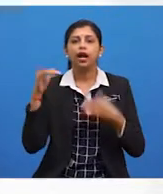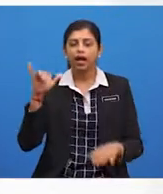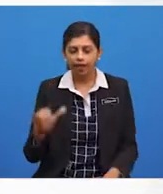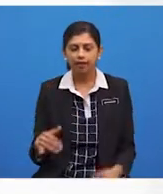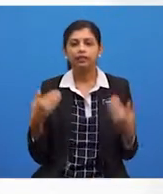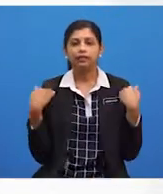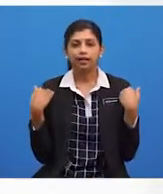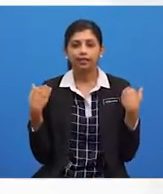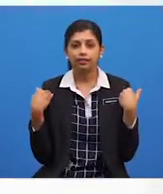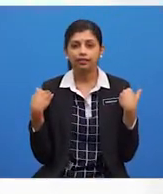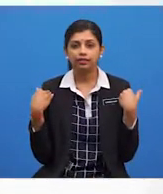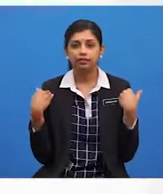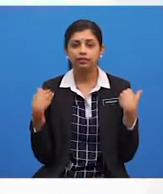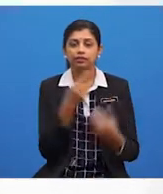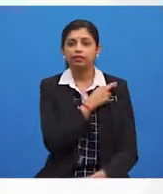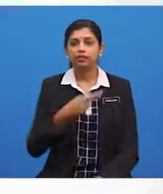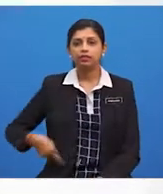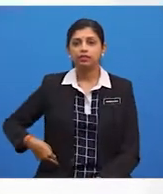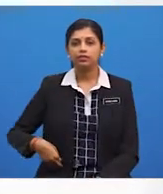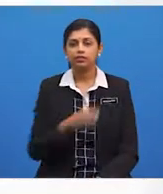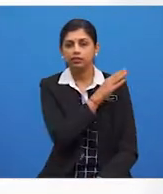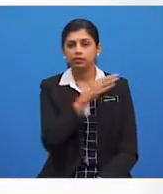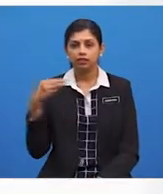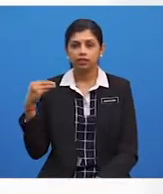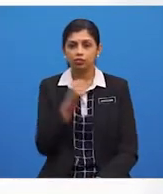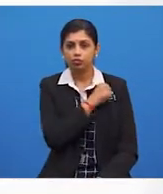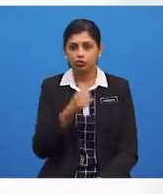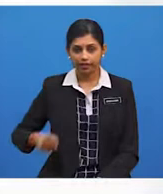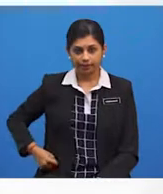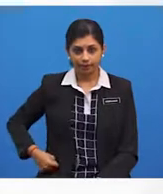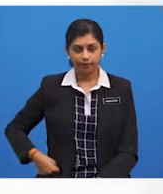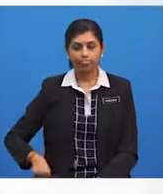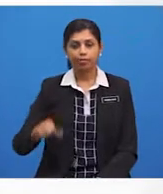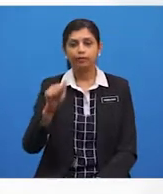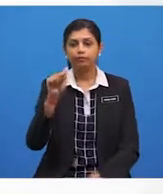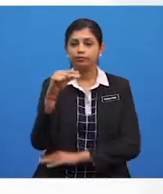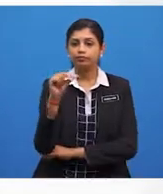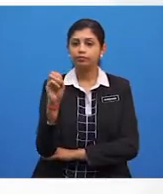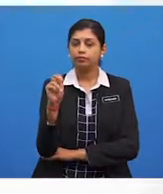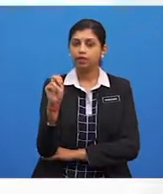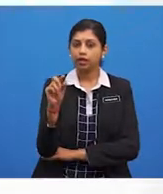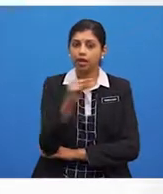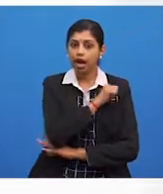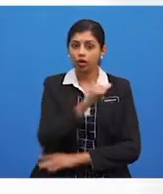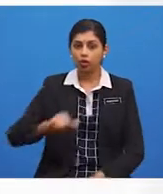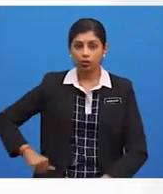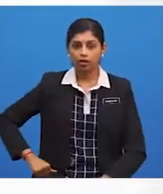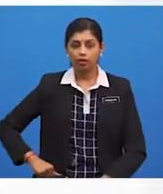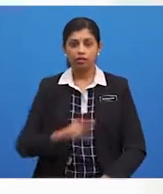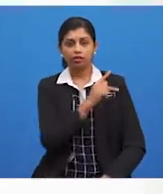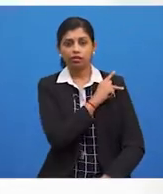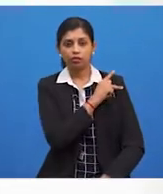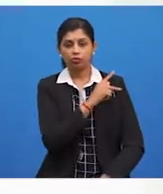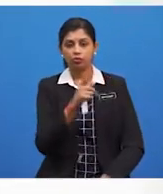sultan, sementara yang di-Pertuan Agong adalah ketua agama Islam bagi negeri yang tidak mempunyai